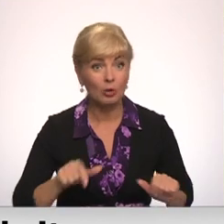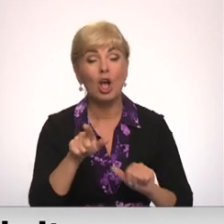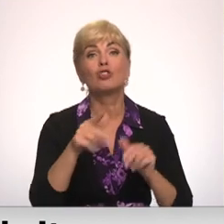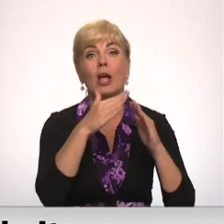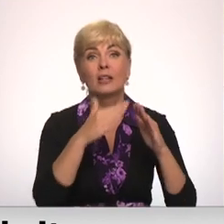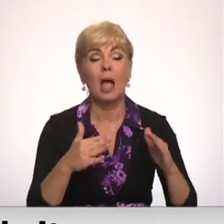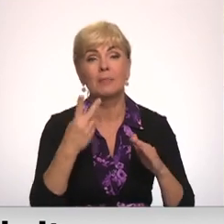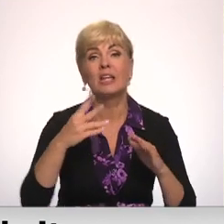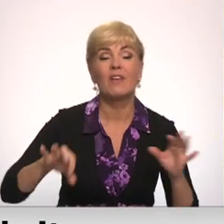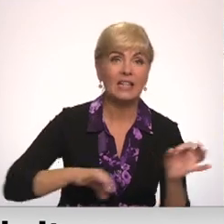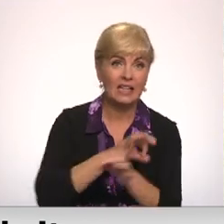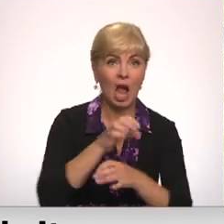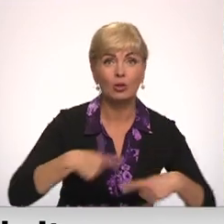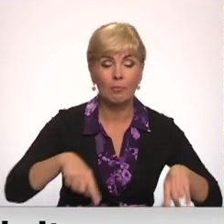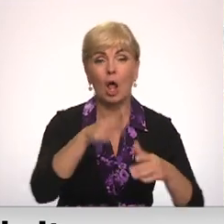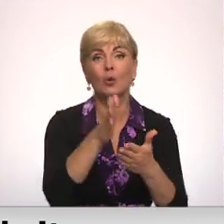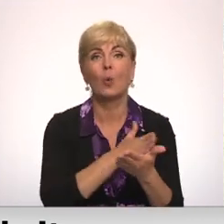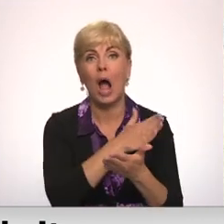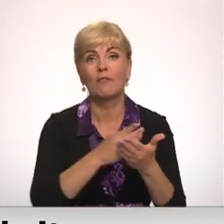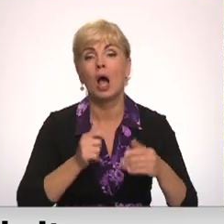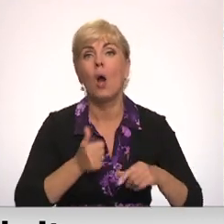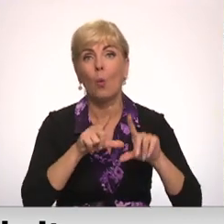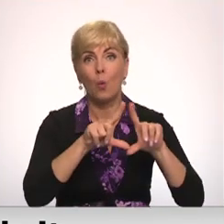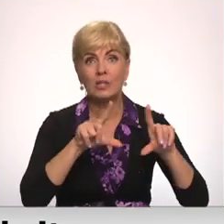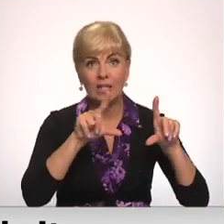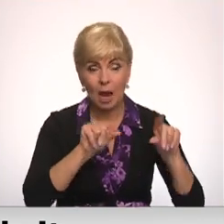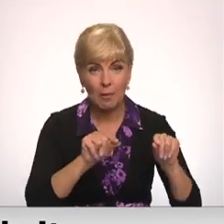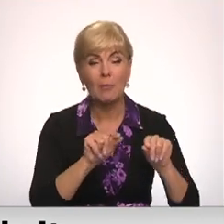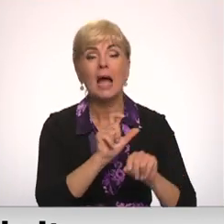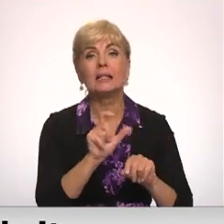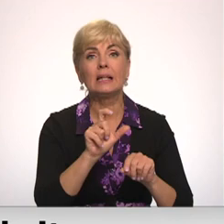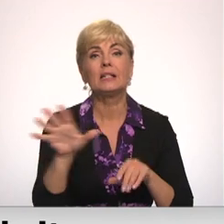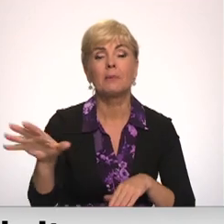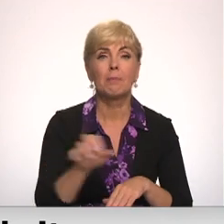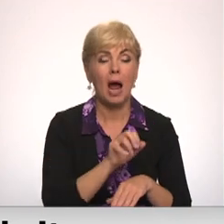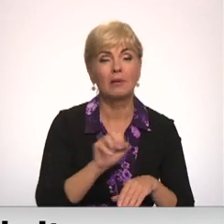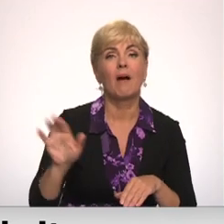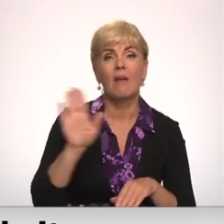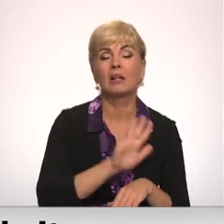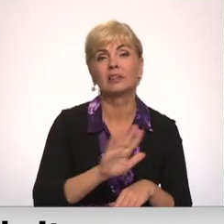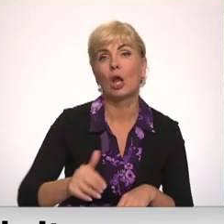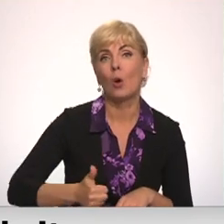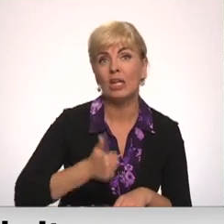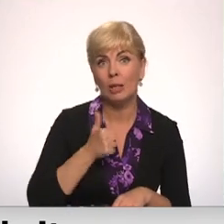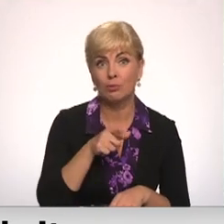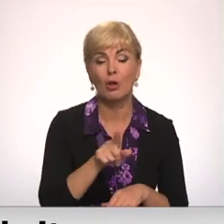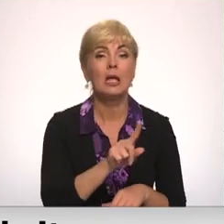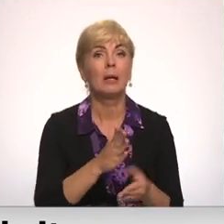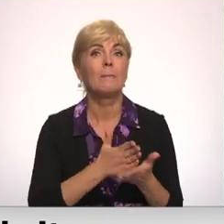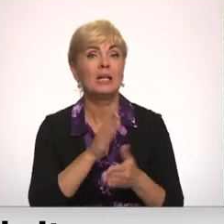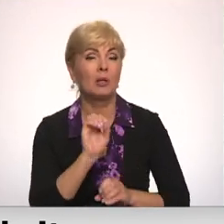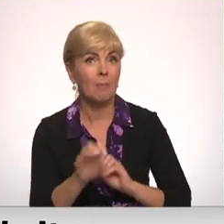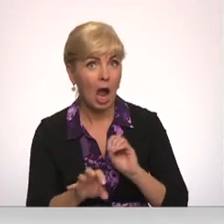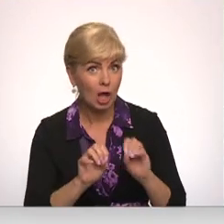teju hektāra platībā no likvidētā uzņēmuma MFL jau drīzumā pārņems valsts nekustamie īpašumi. Bīstami